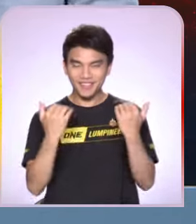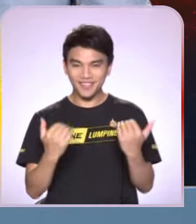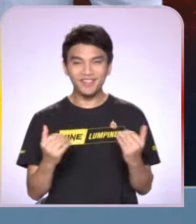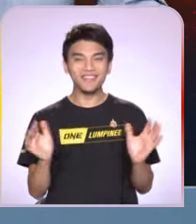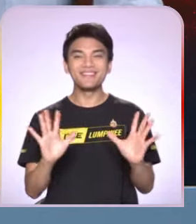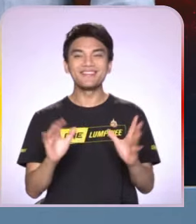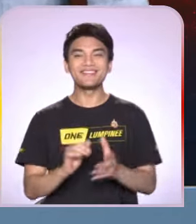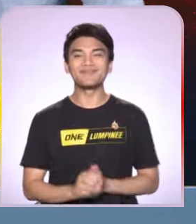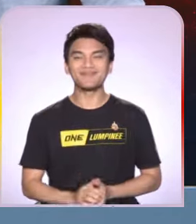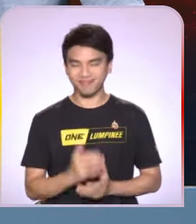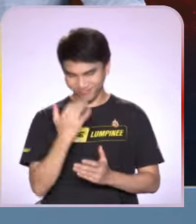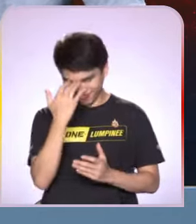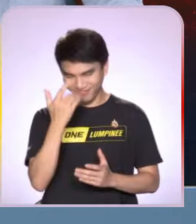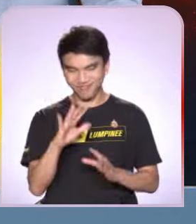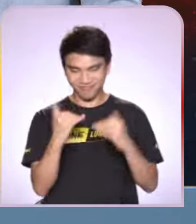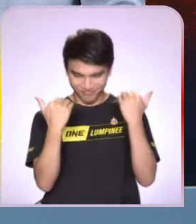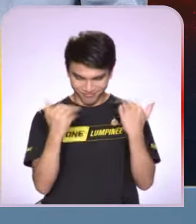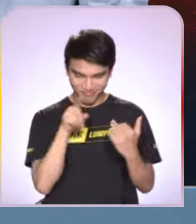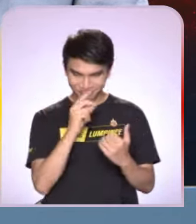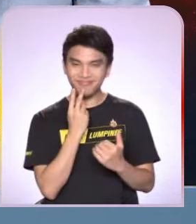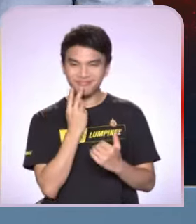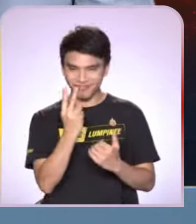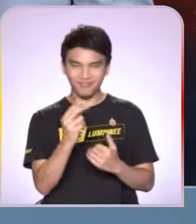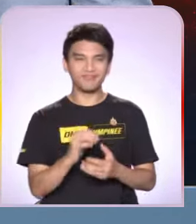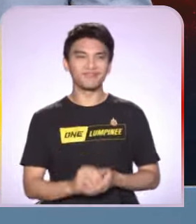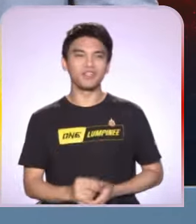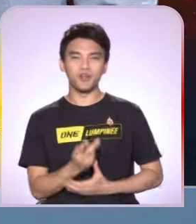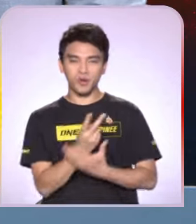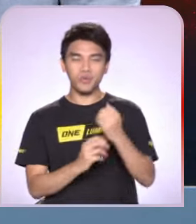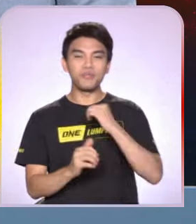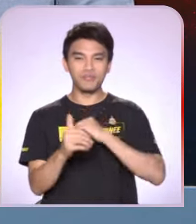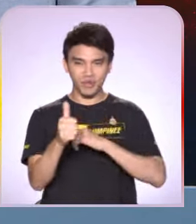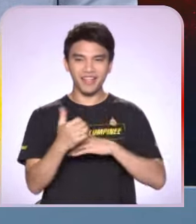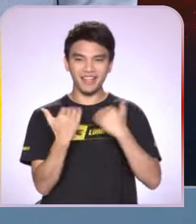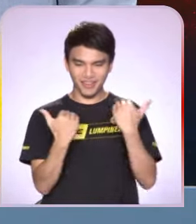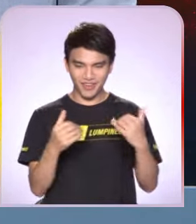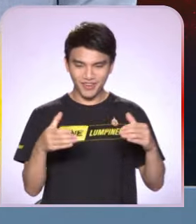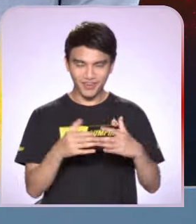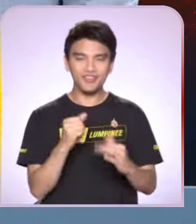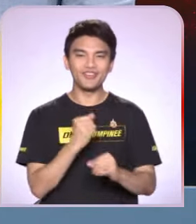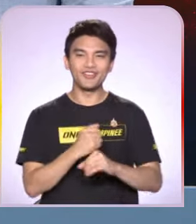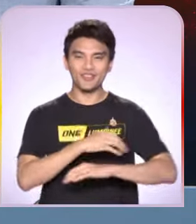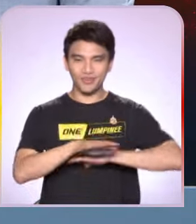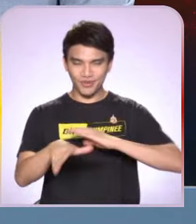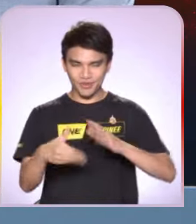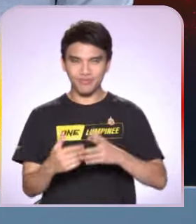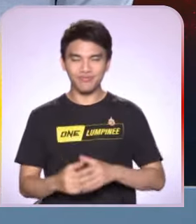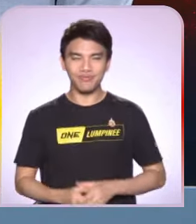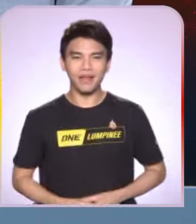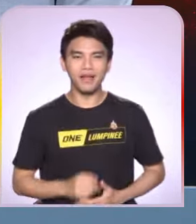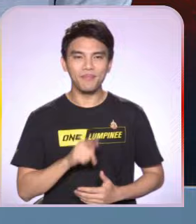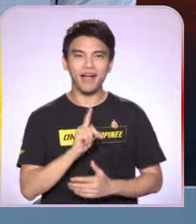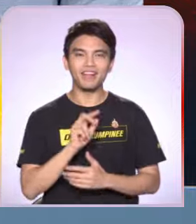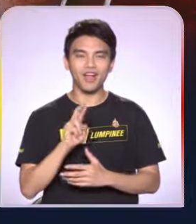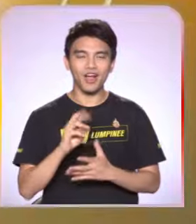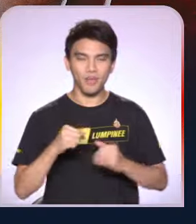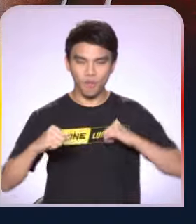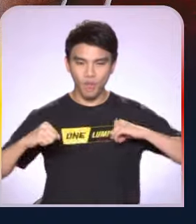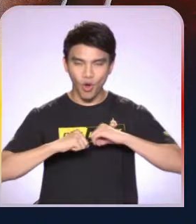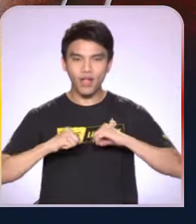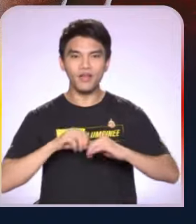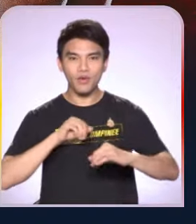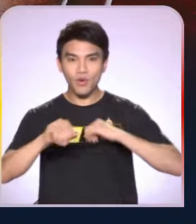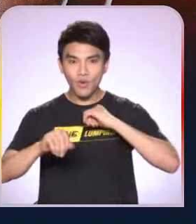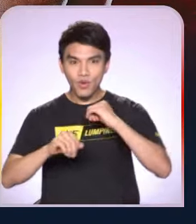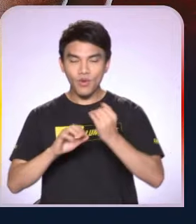ไฟนี้ครับแฟนๆครับเพราะฉะนั้นเนี่ยไม่ดูไม่ได้เลยนะครับถือว่าเป็นคู่ดีมาก ๆ ที่ทีมงานวันลุมพินีประกบมาครับปกรณ์ PK แสนชัยมวยไทยยิม